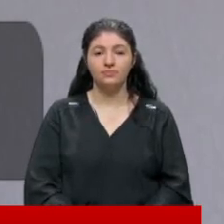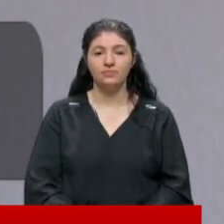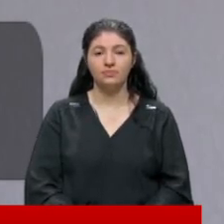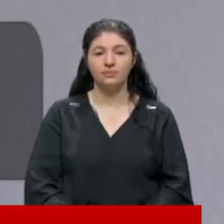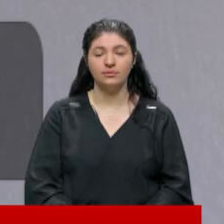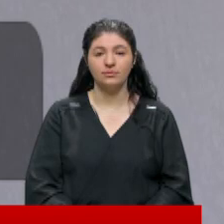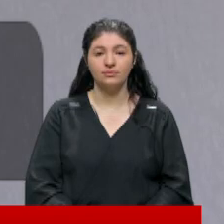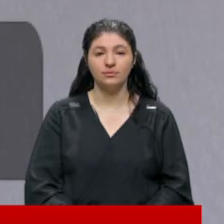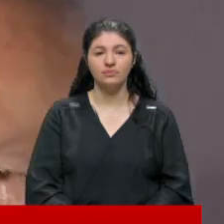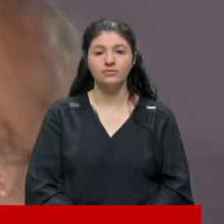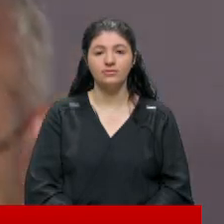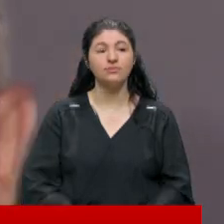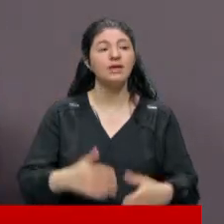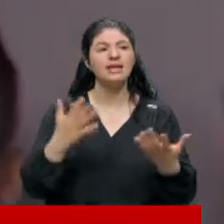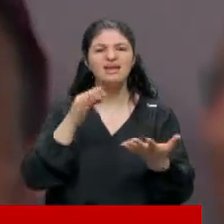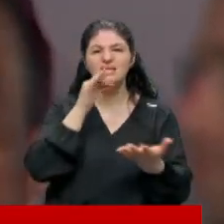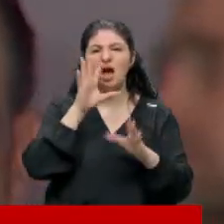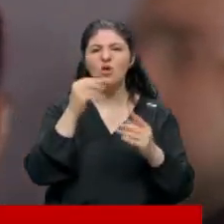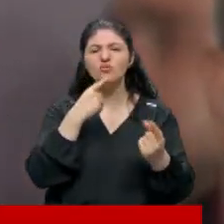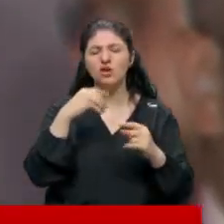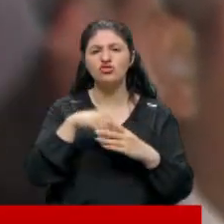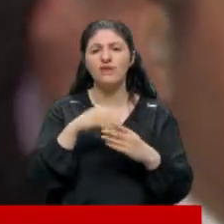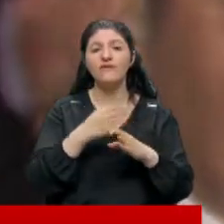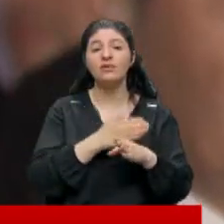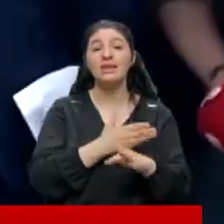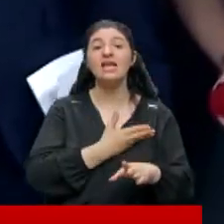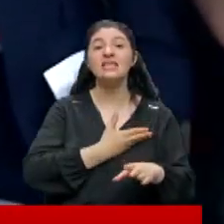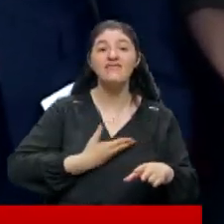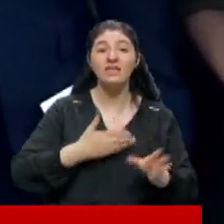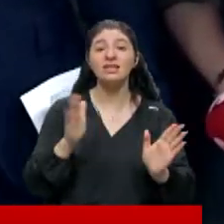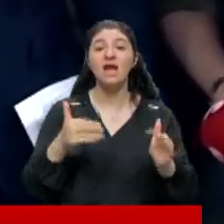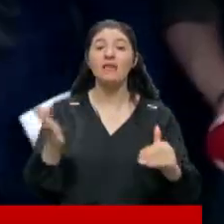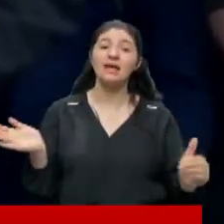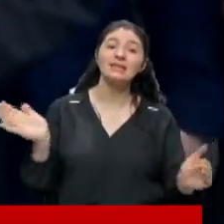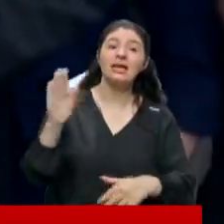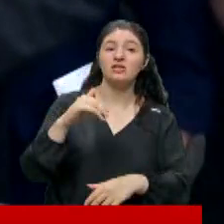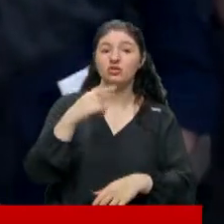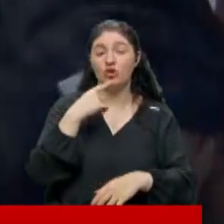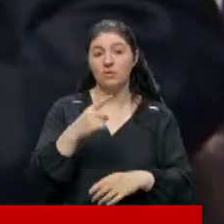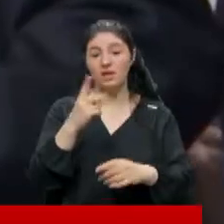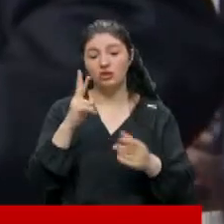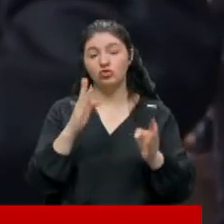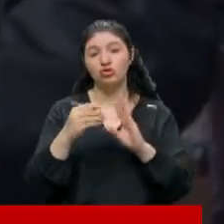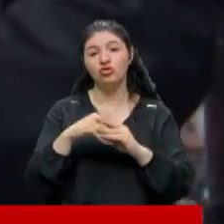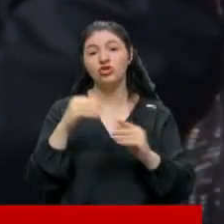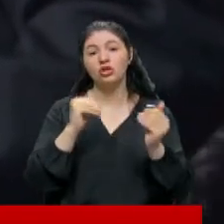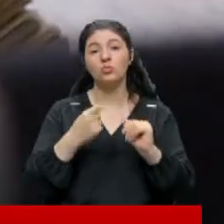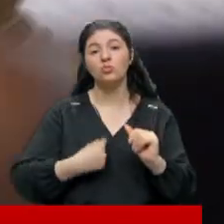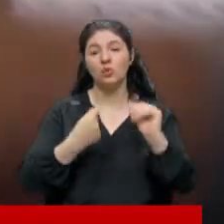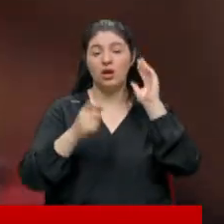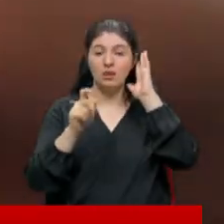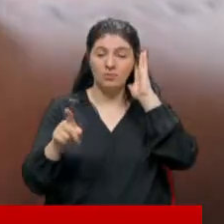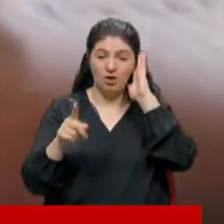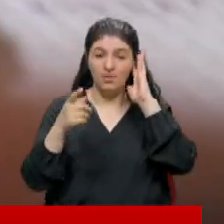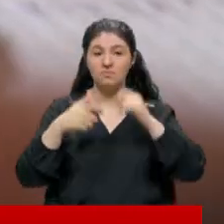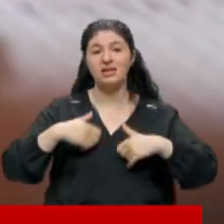seven sandığa gelsin. Neredeyse her konuşmasında vatanını seven sandığa gelsin çağrısıyla ikinci tur için seçmene uyarıda